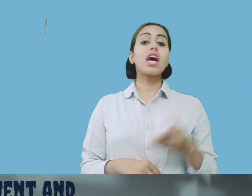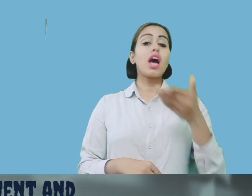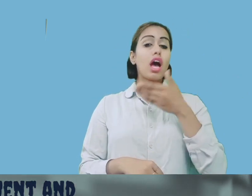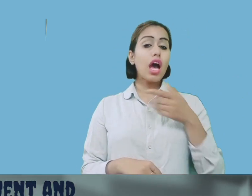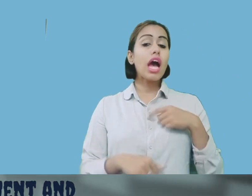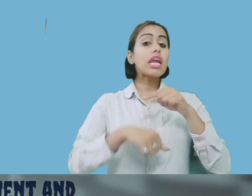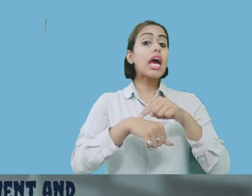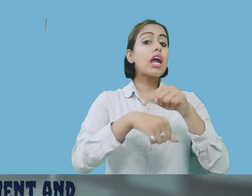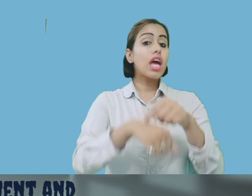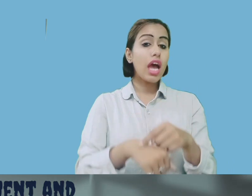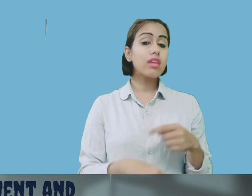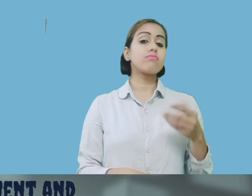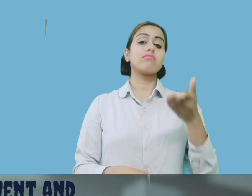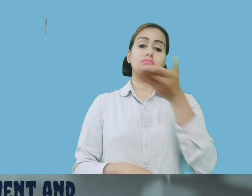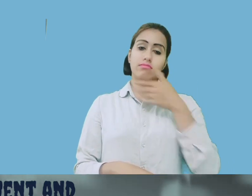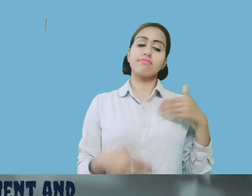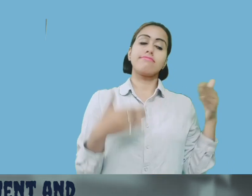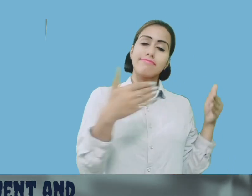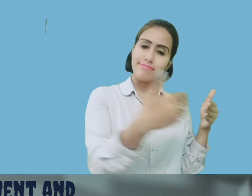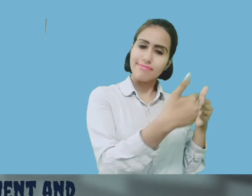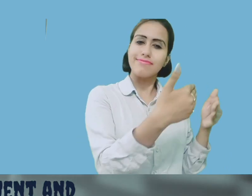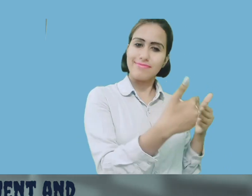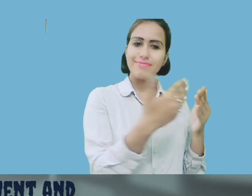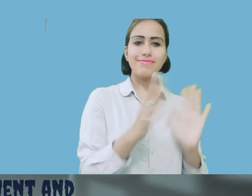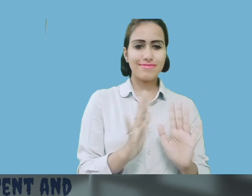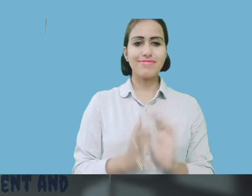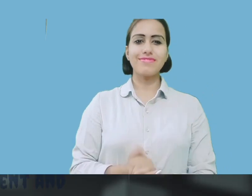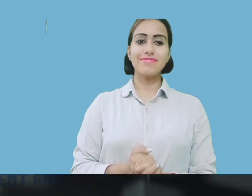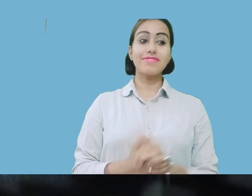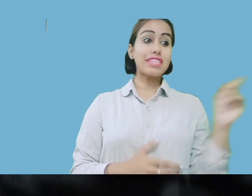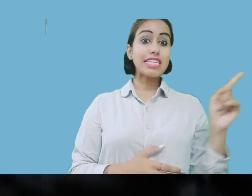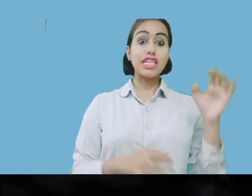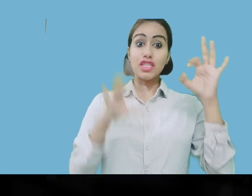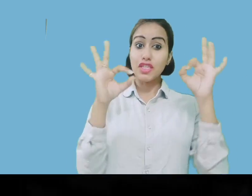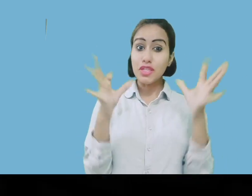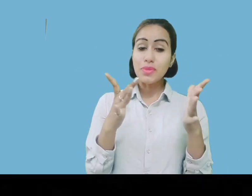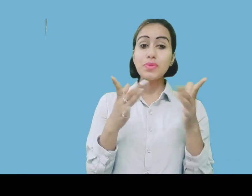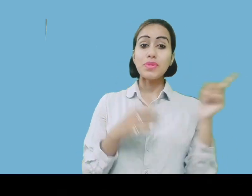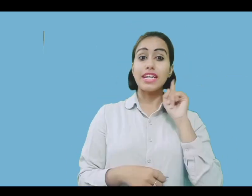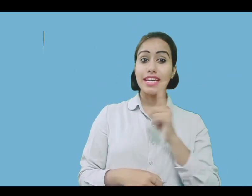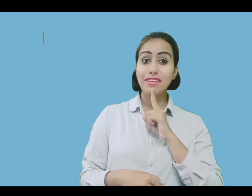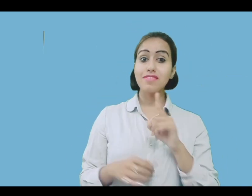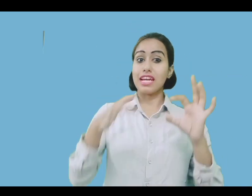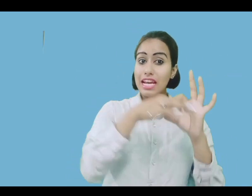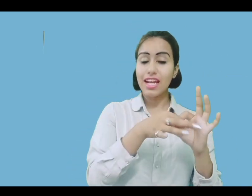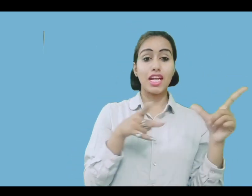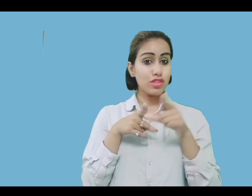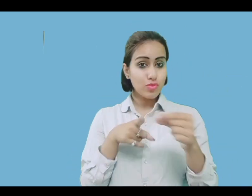आएगा तो हम इनसे फिर रूबरू आपको कराएंगे समय समय पर। तब तक के लिए धन्यवाद।